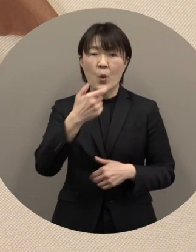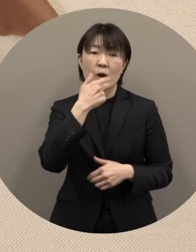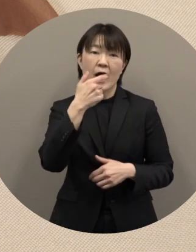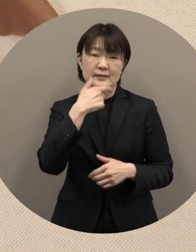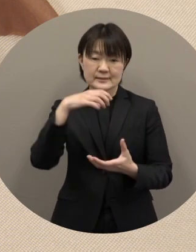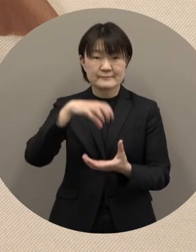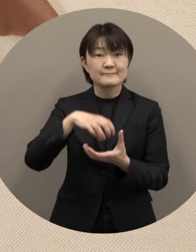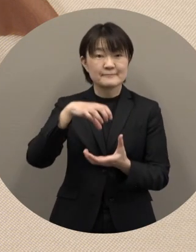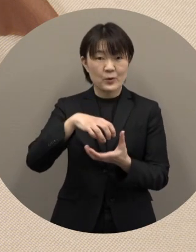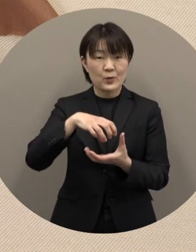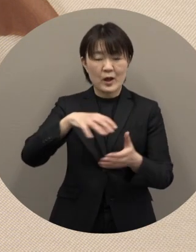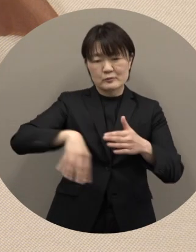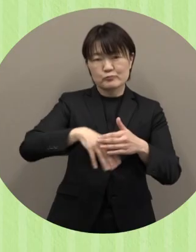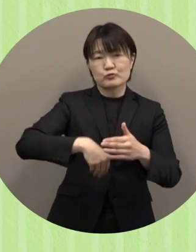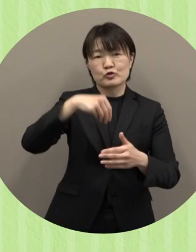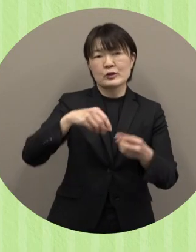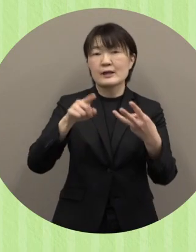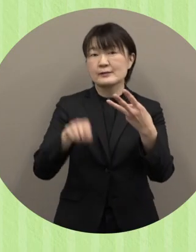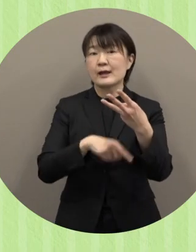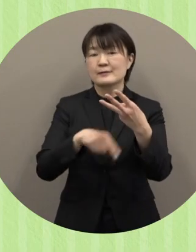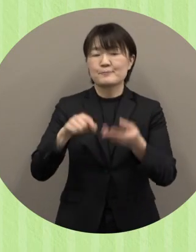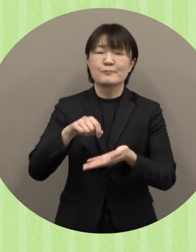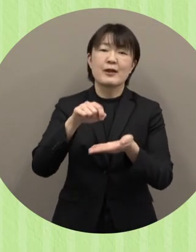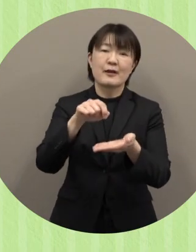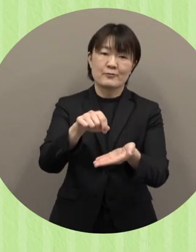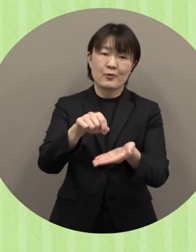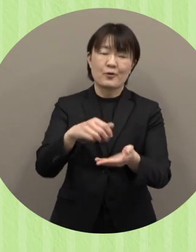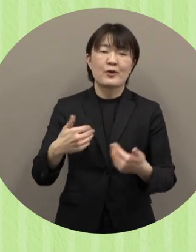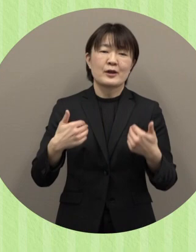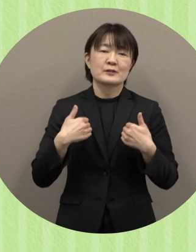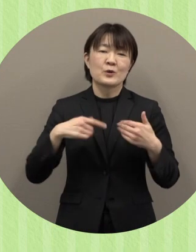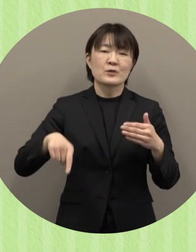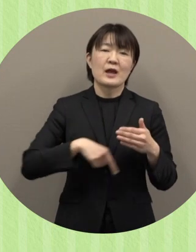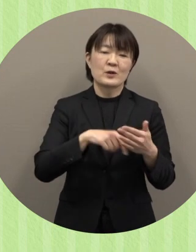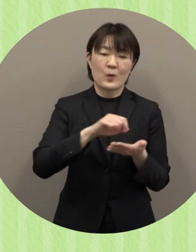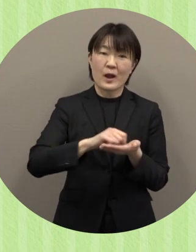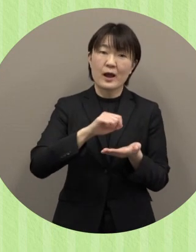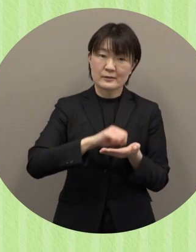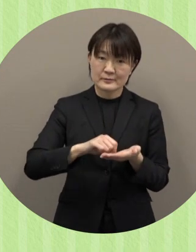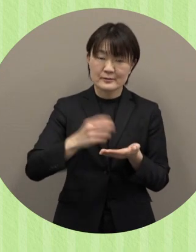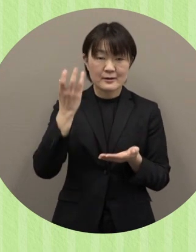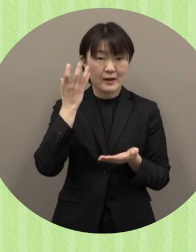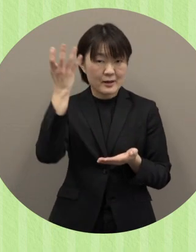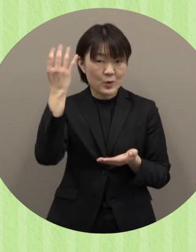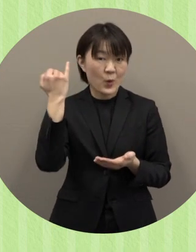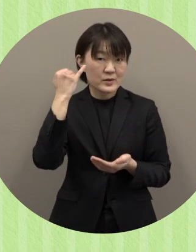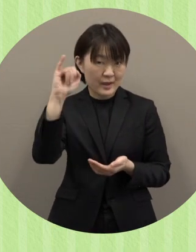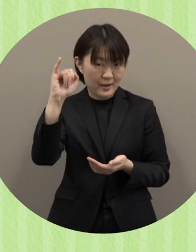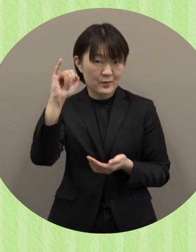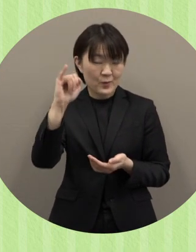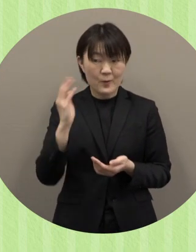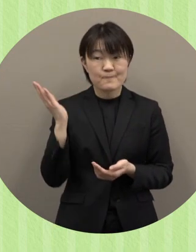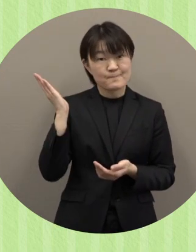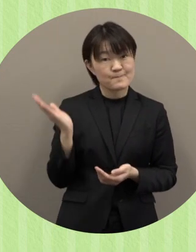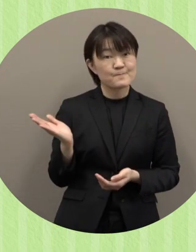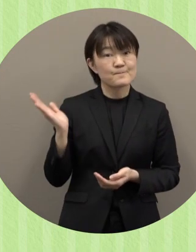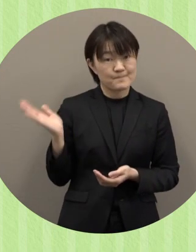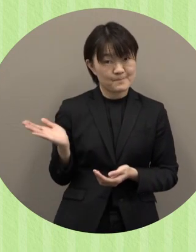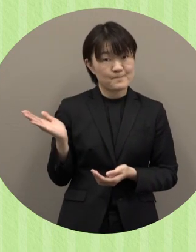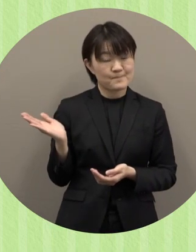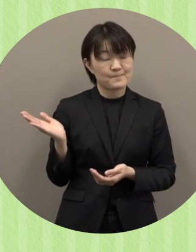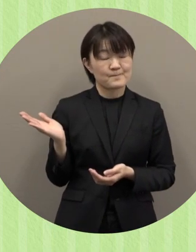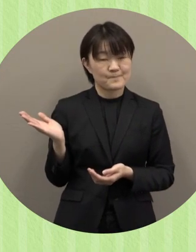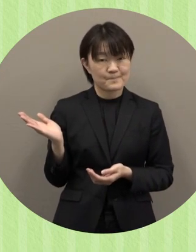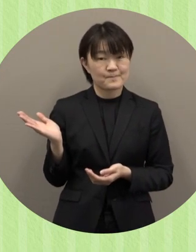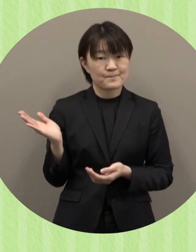名の方にプレゼントします。必要事項に加え番組へのご意見ご感想を添えてご覧の宛先までご応募ください